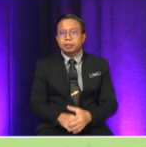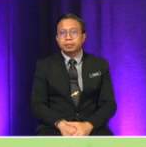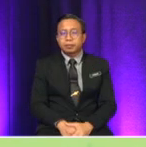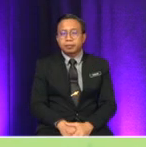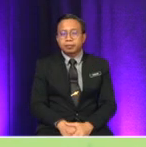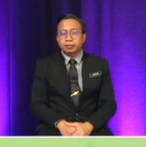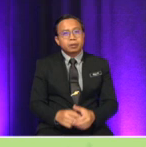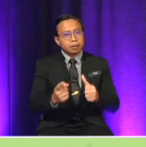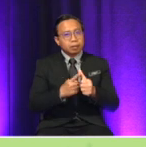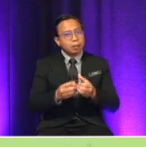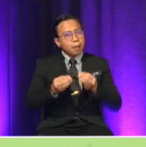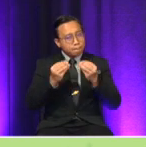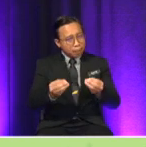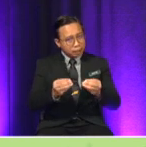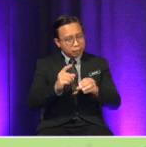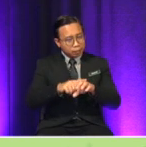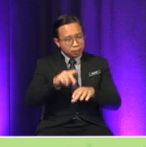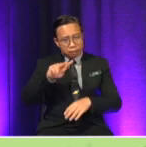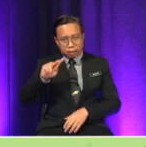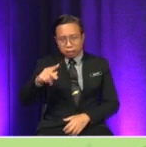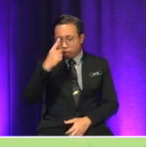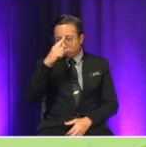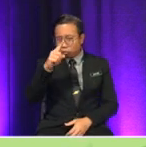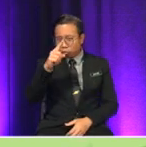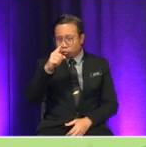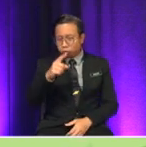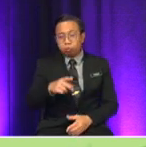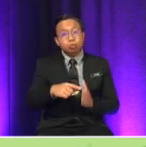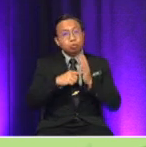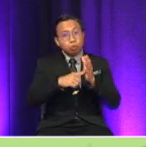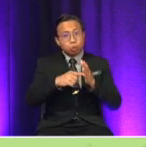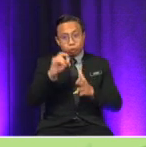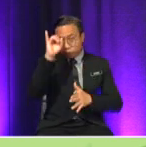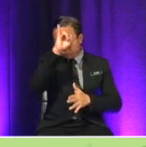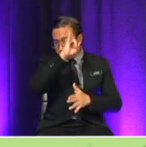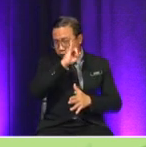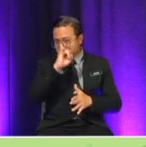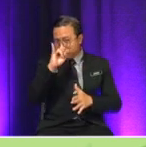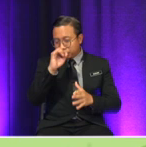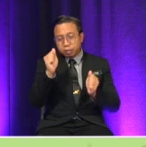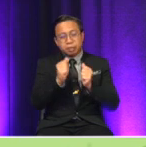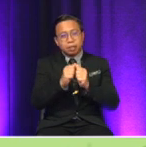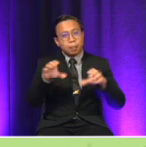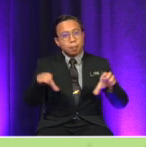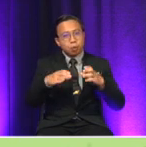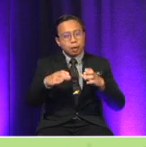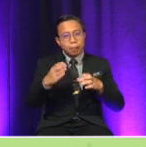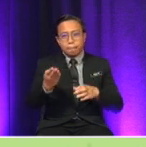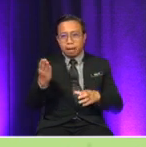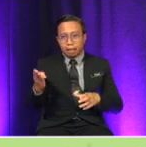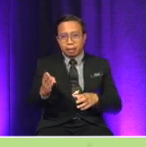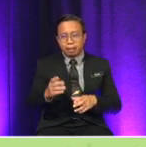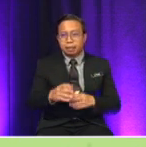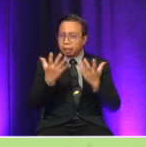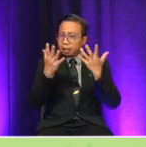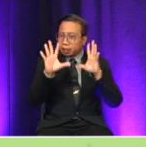Yang pertama, memberi peluang kepada kanak-kanak untuk merealisasi imaginasi mereka melalui penghasilan kraf tangan. Yang kedua, memberi peluang